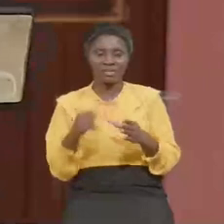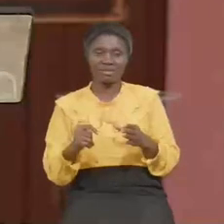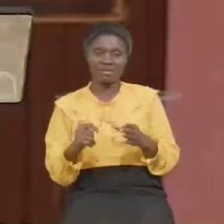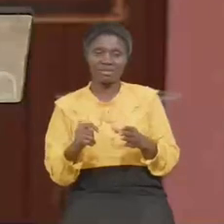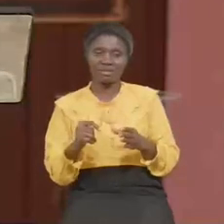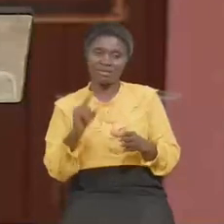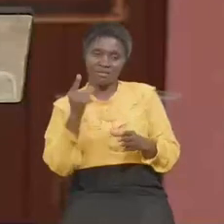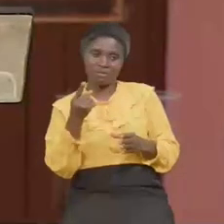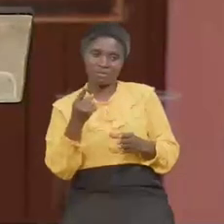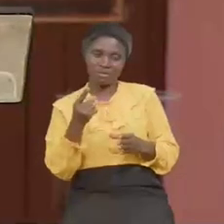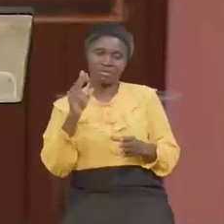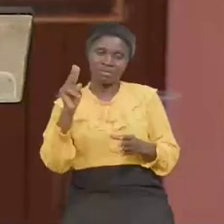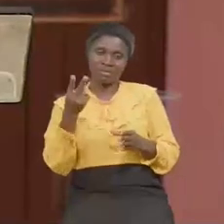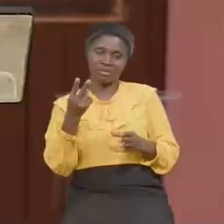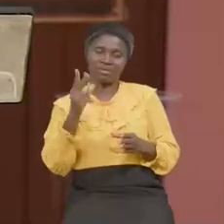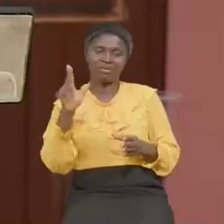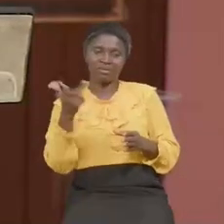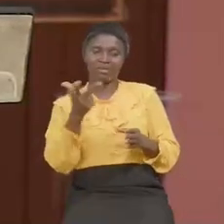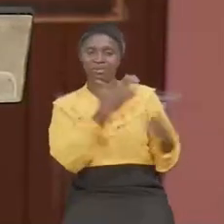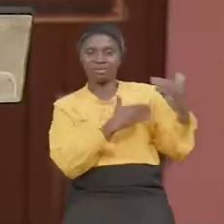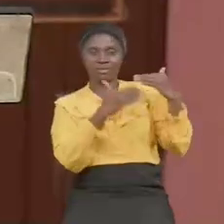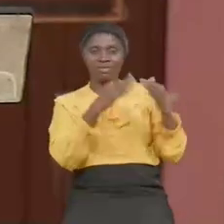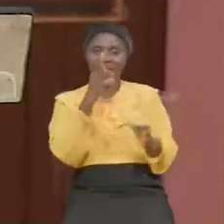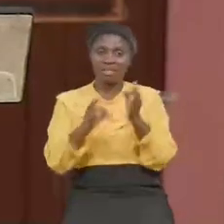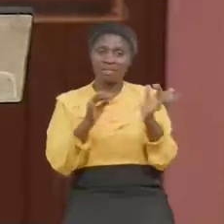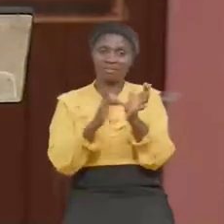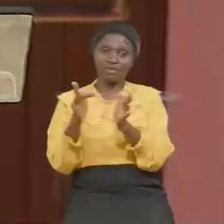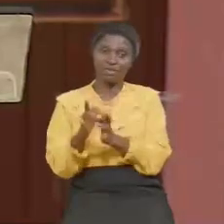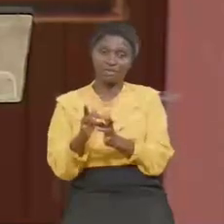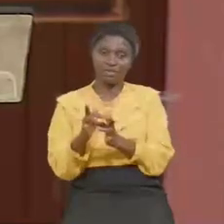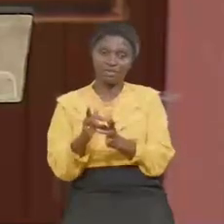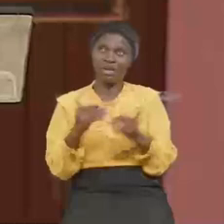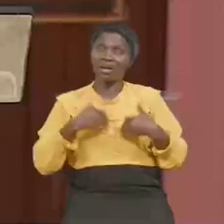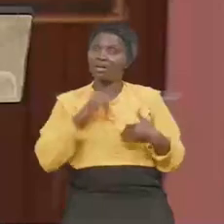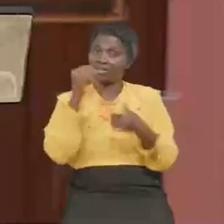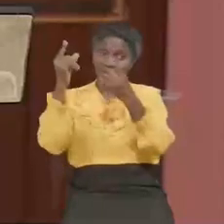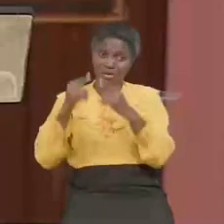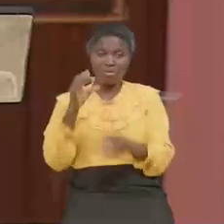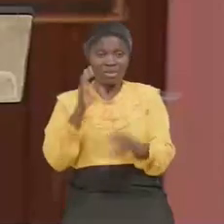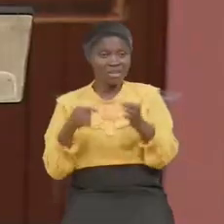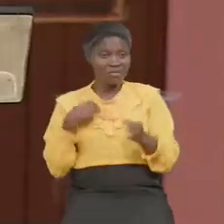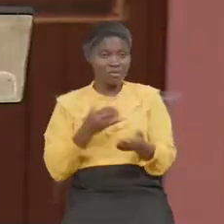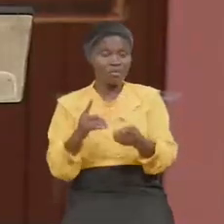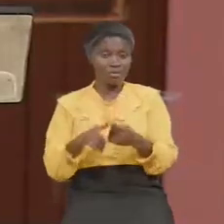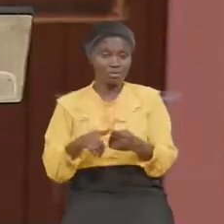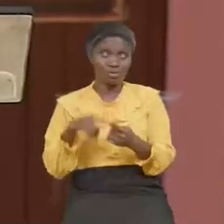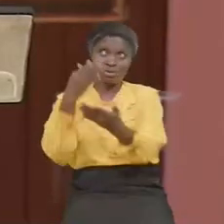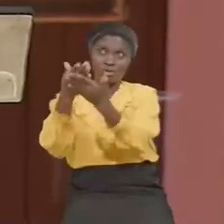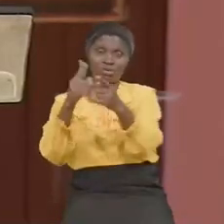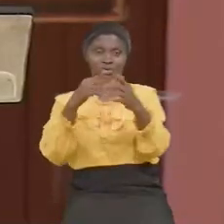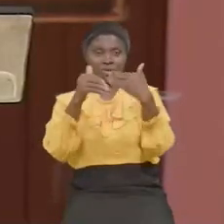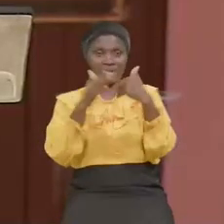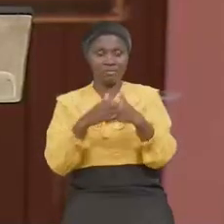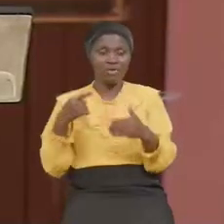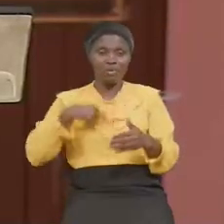quatrième génération, si Jésus tarde à venir, s'ils veulent aller au ciel, nous devons combattre avec ferveur pour la foi qui a